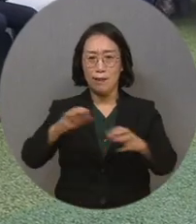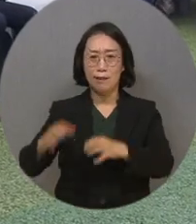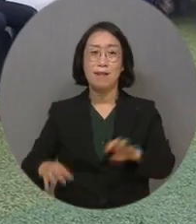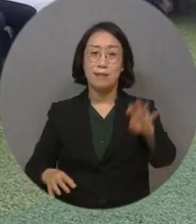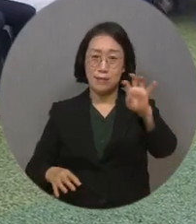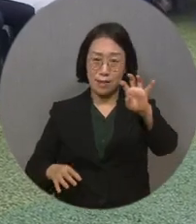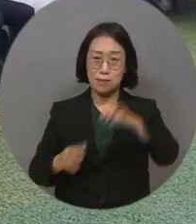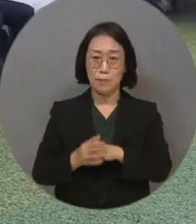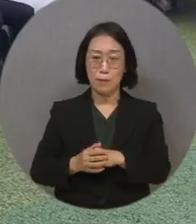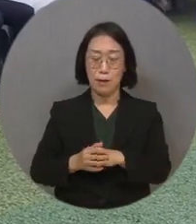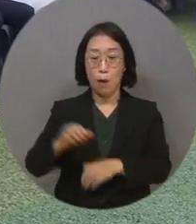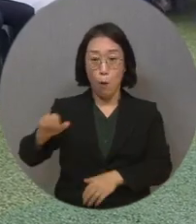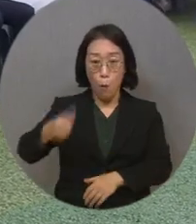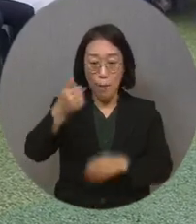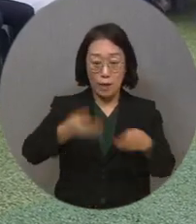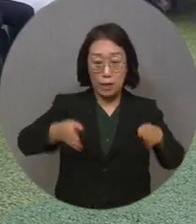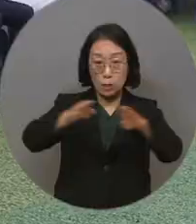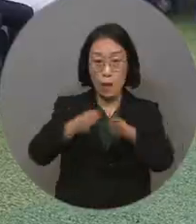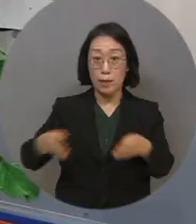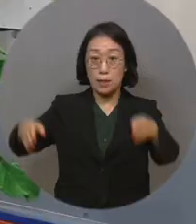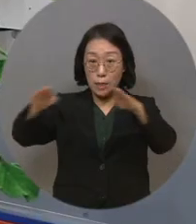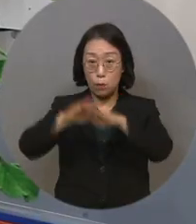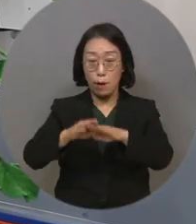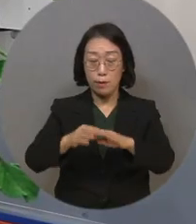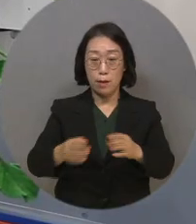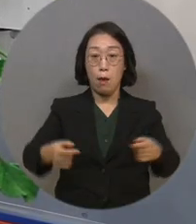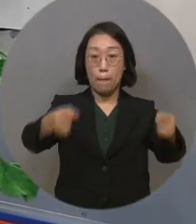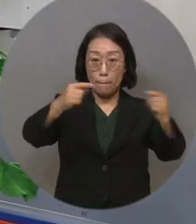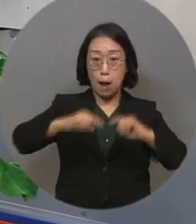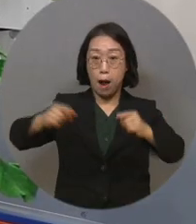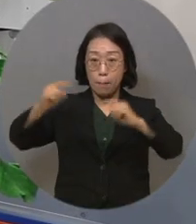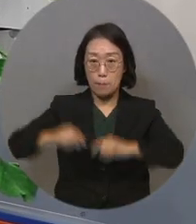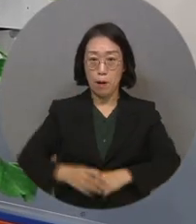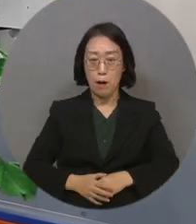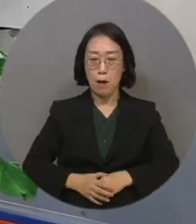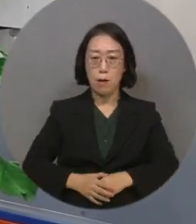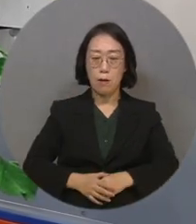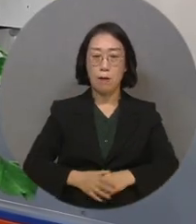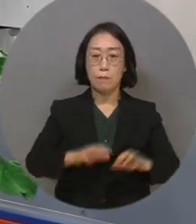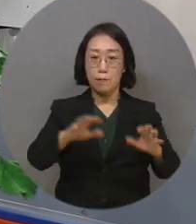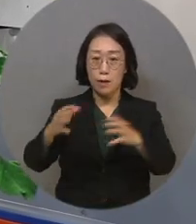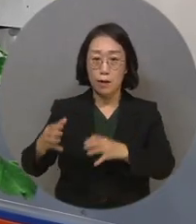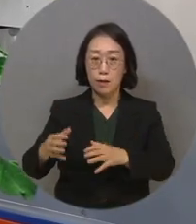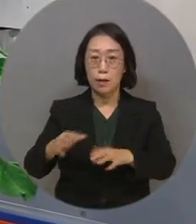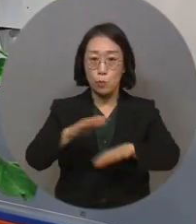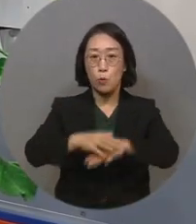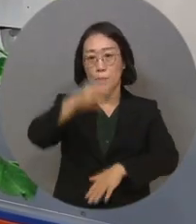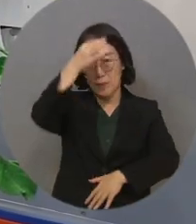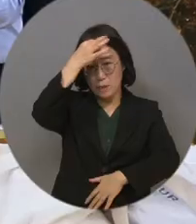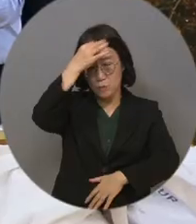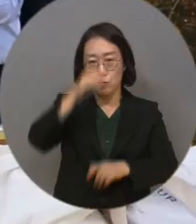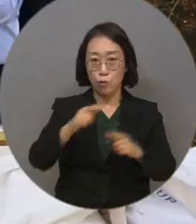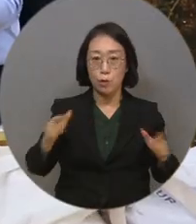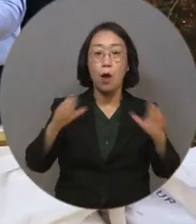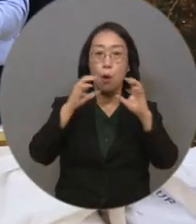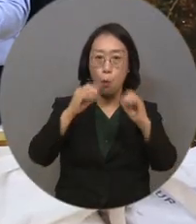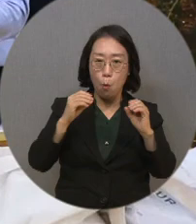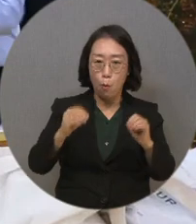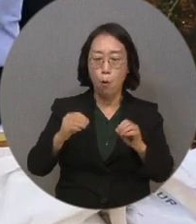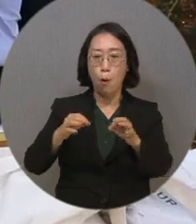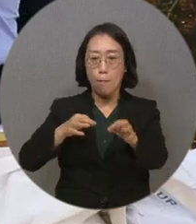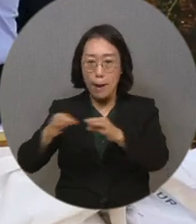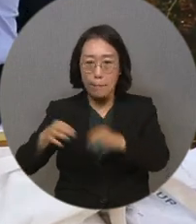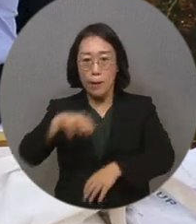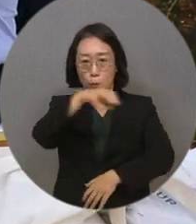500개 기관, 단체, 기업이 참여해 각국의 농업기술과 생산품을 홍보 판매하는 비즈니스의